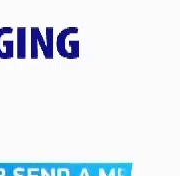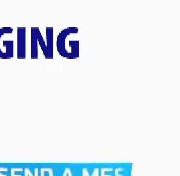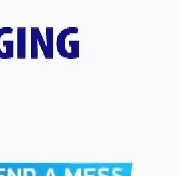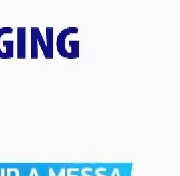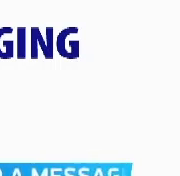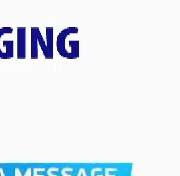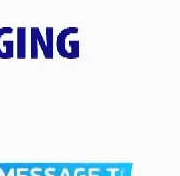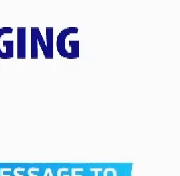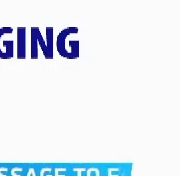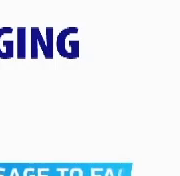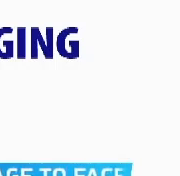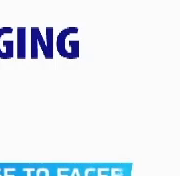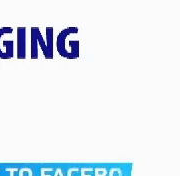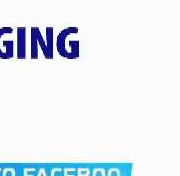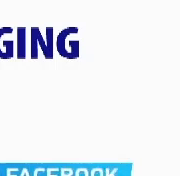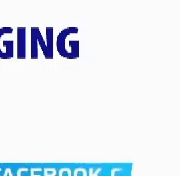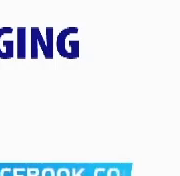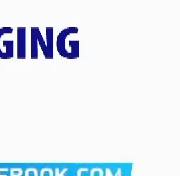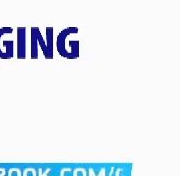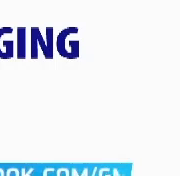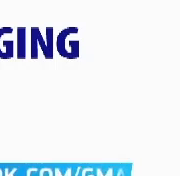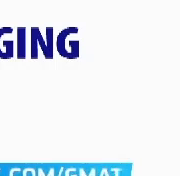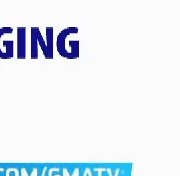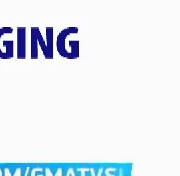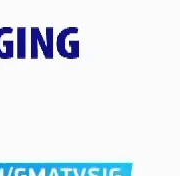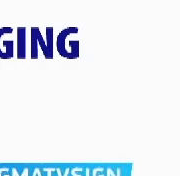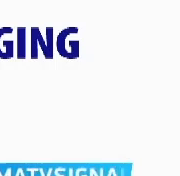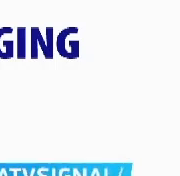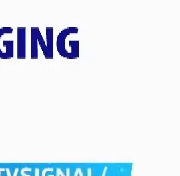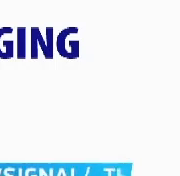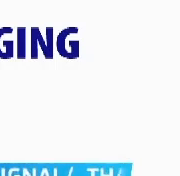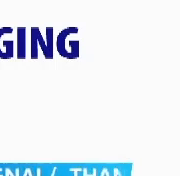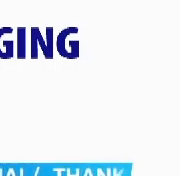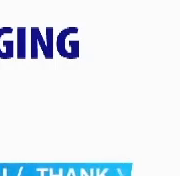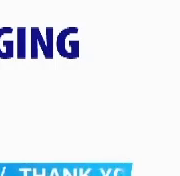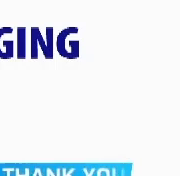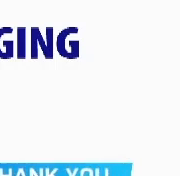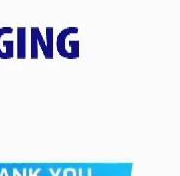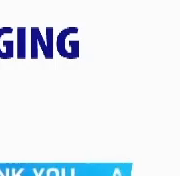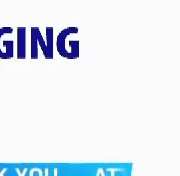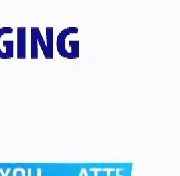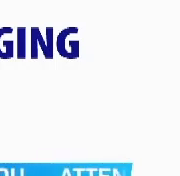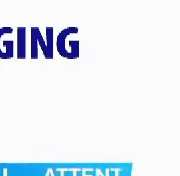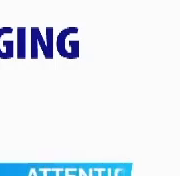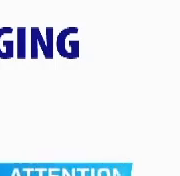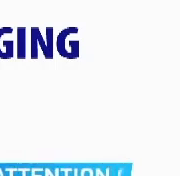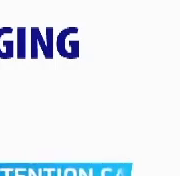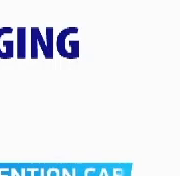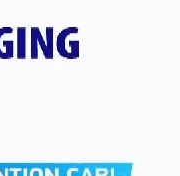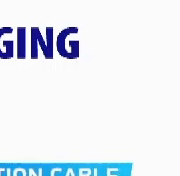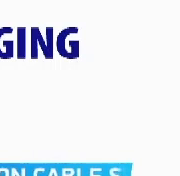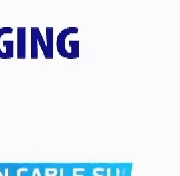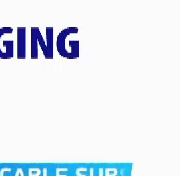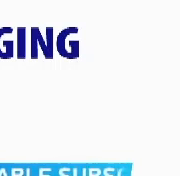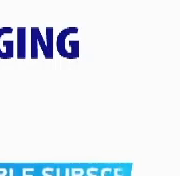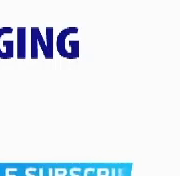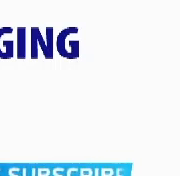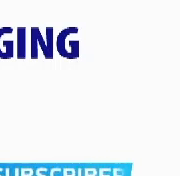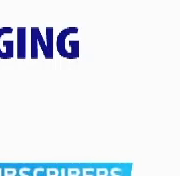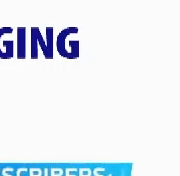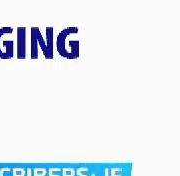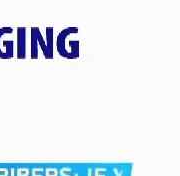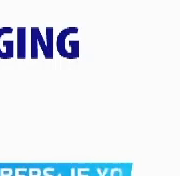ng kulambo. Seek early consultation kung may lagnat na ng 2 araw at rashes sa